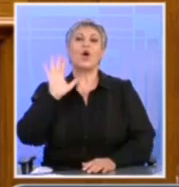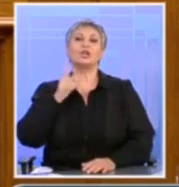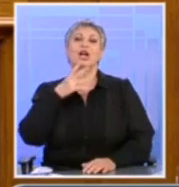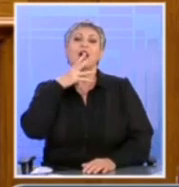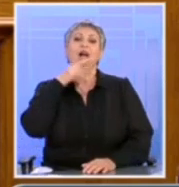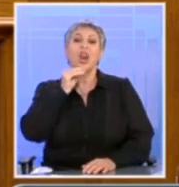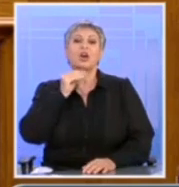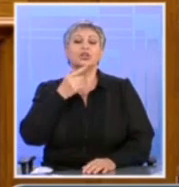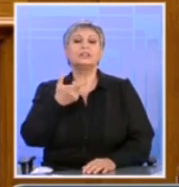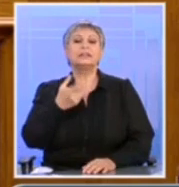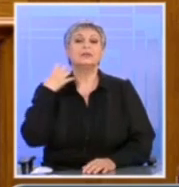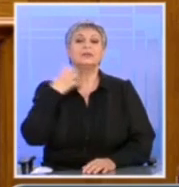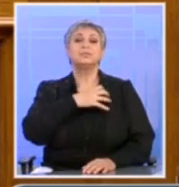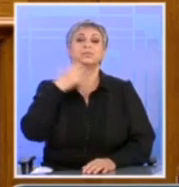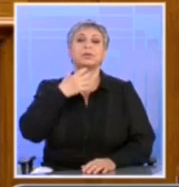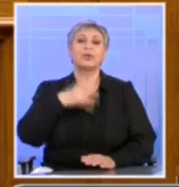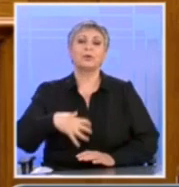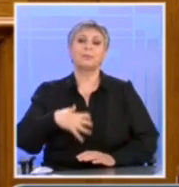σας στεναχωρήσω επιπλέον.